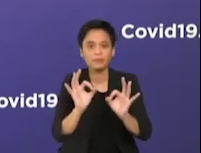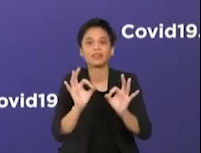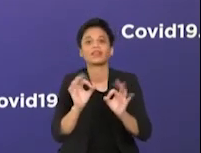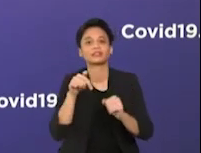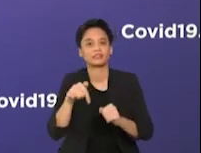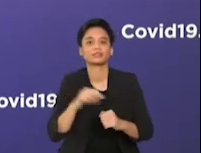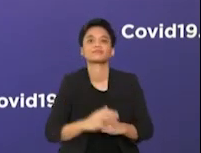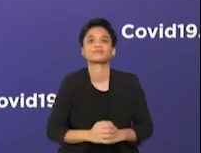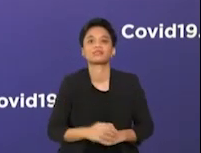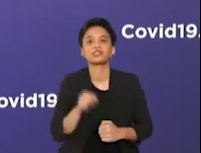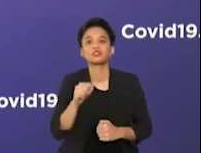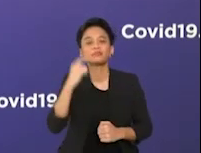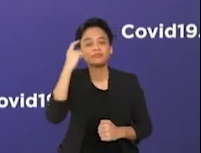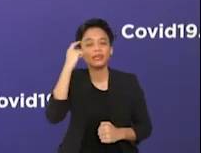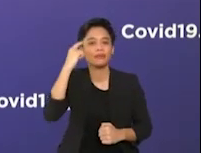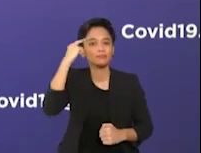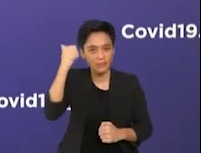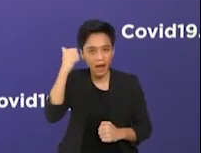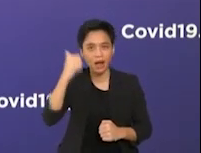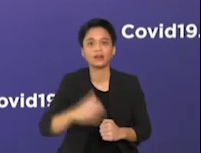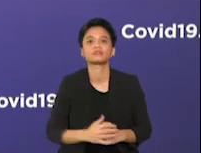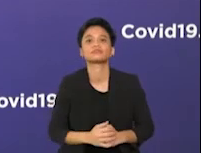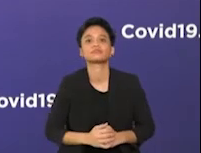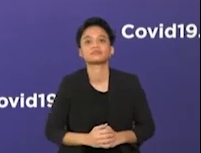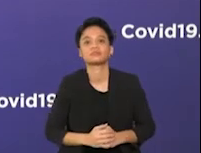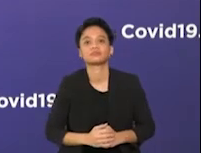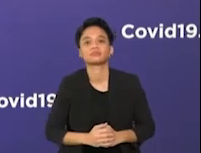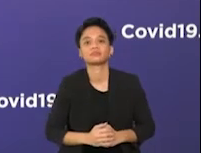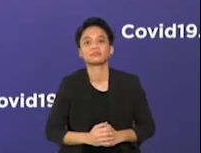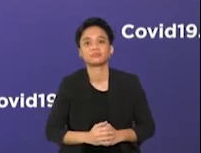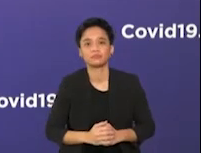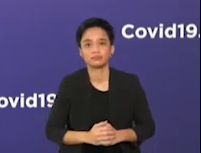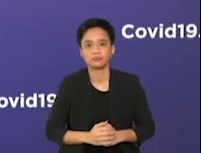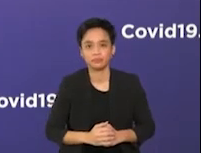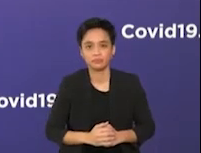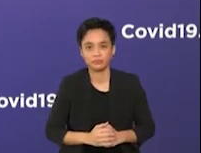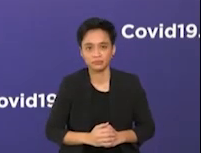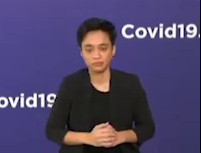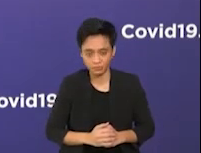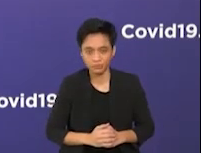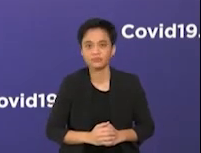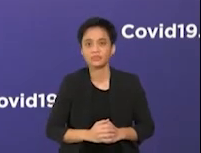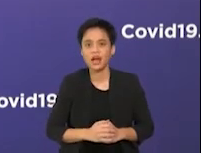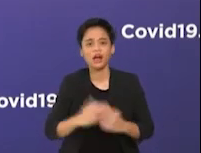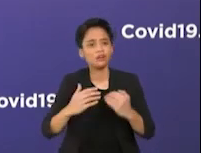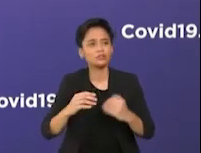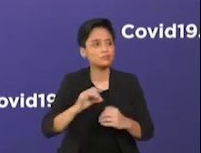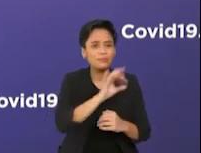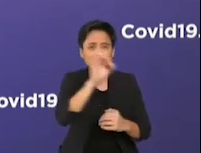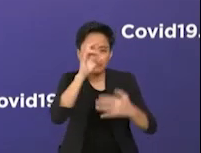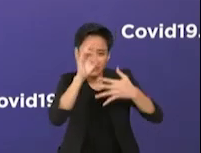pilihan yang paling bijak saudara-saudara ini semuanya hanya bisa kita lakukan manakala disiplin kita